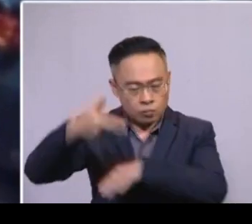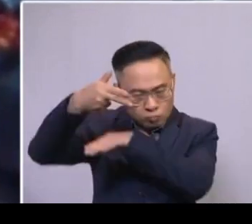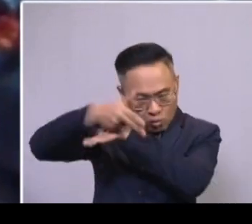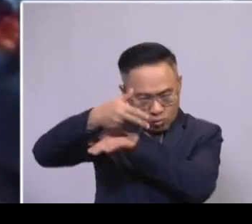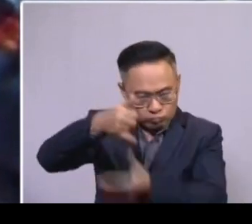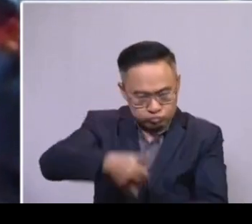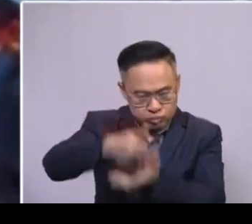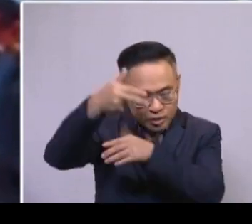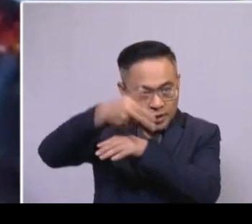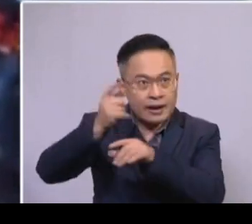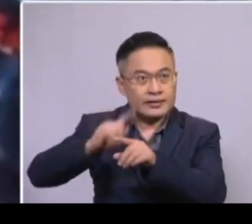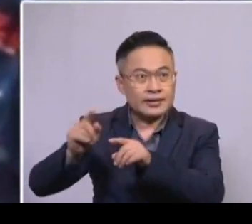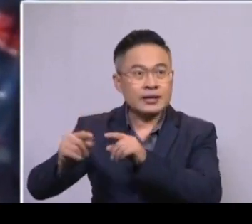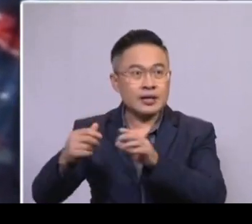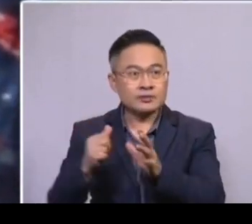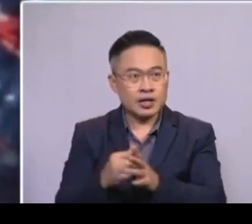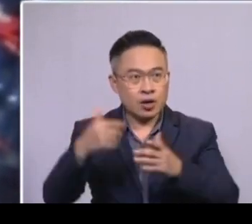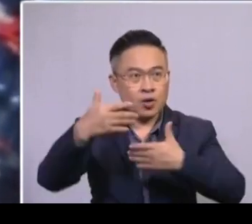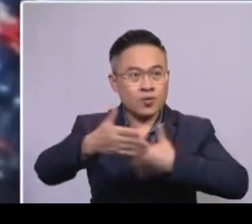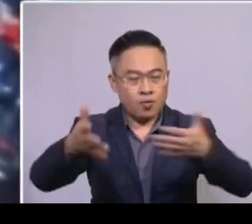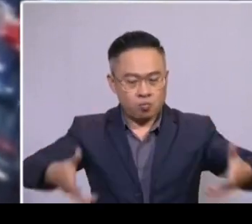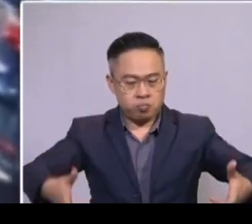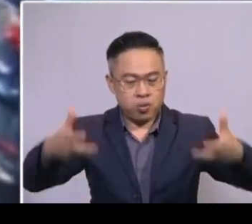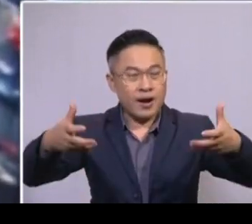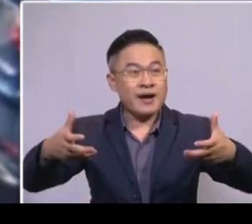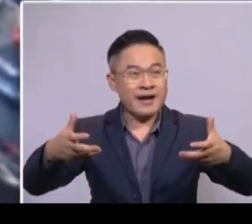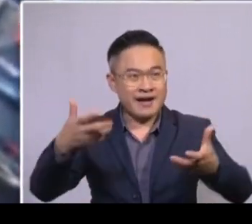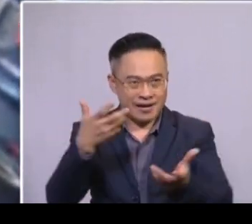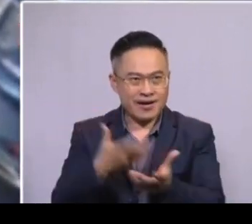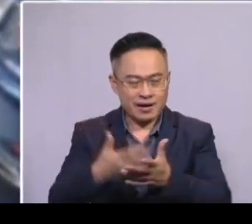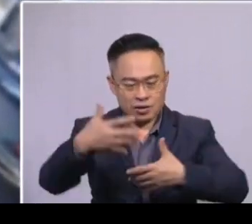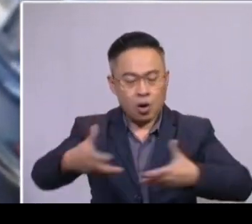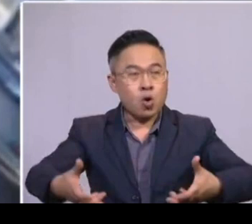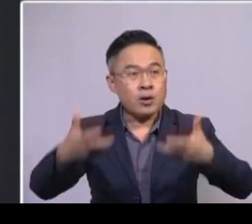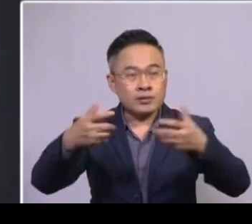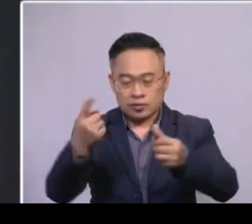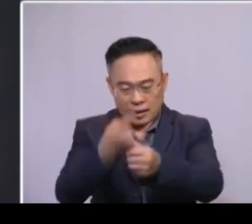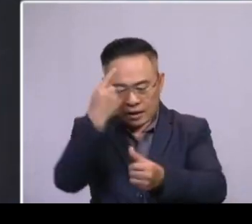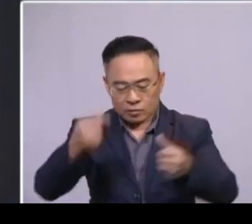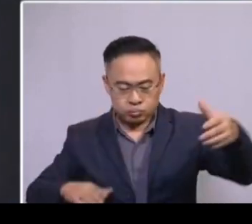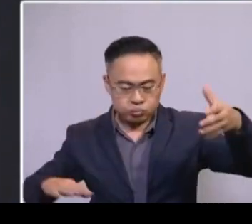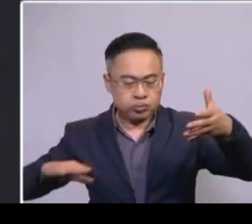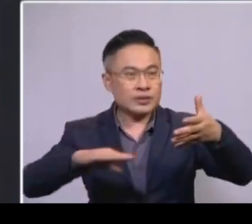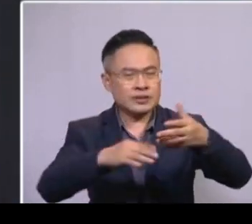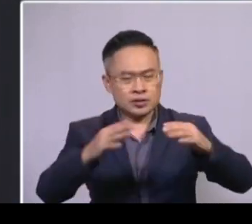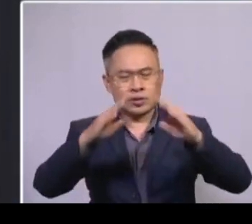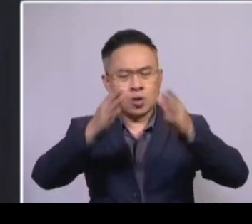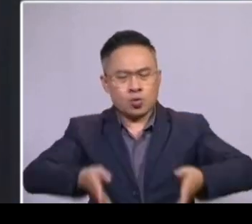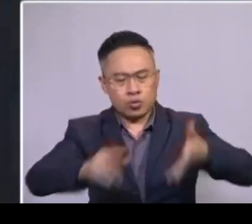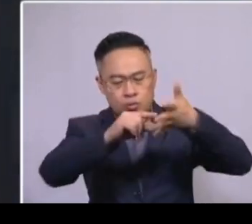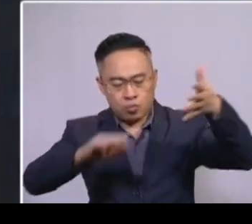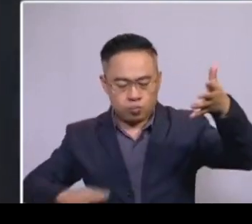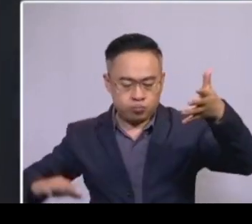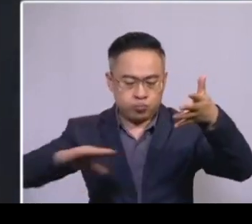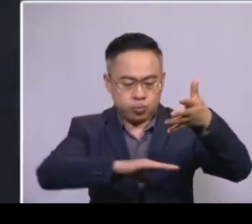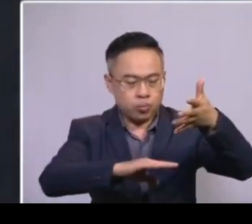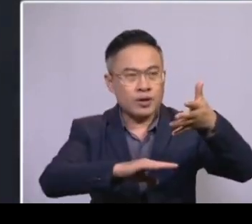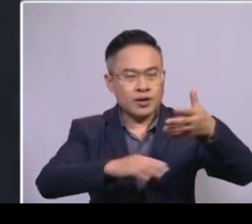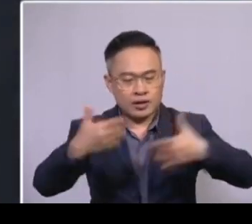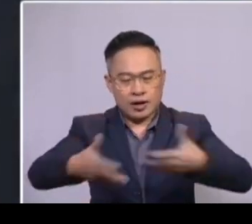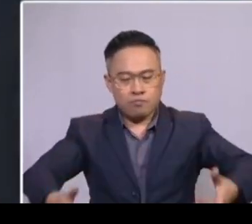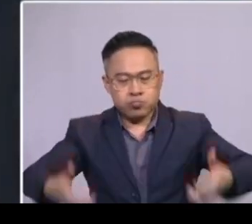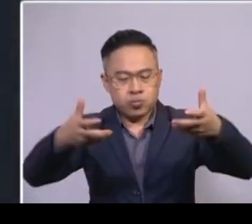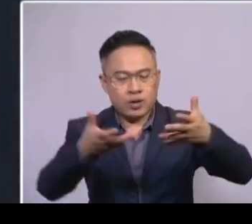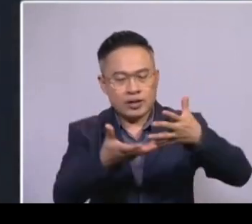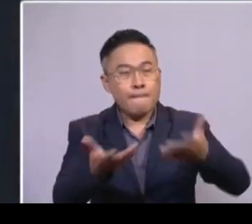ยัดไปในกล่องเนี่ยแต่มันเปิดช่องเอาไว้ให้หายใจนะฮะแล้วก็หลังจากนั้นก็มีการพาไปชี้ที่จุดเกิดเหตุนะครับคุณผู้ชมถ้าเกิดเรา